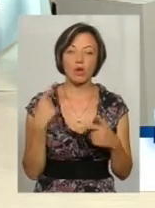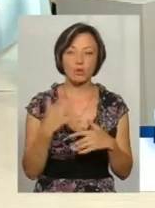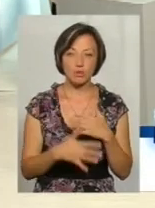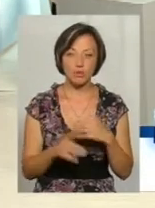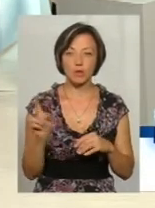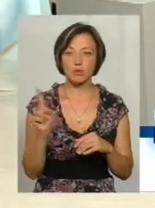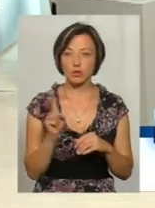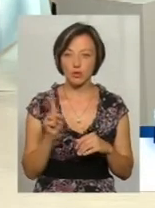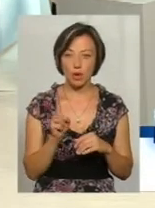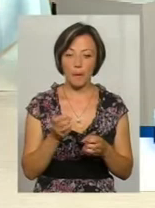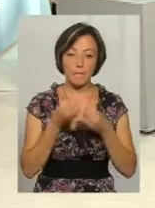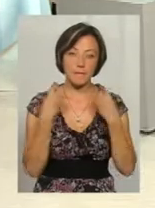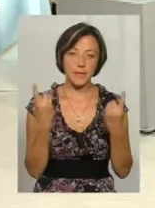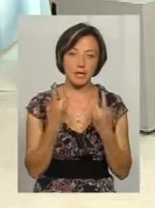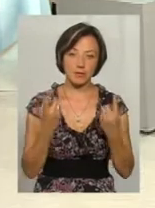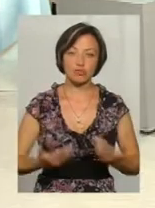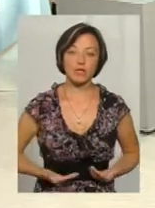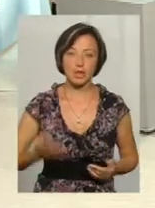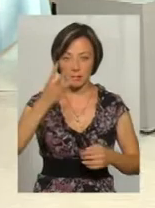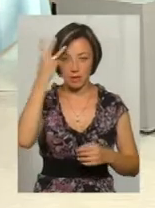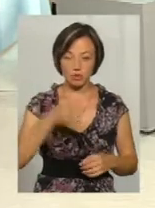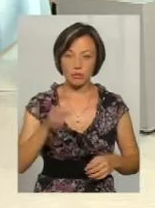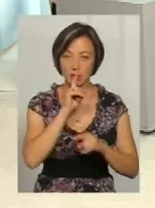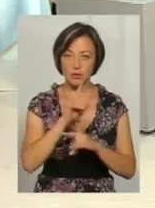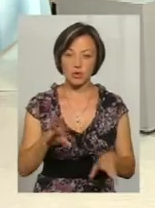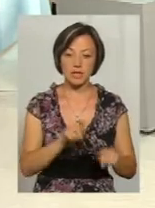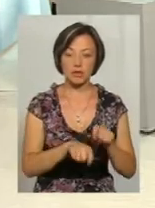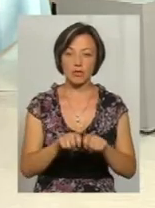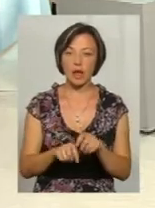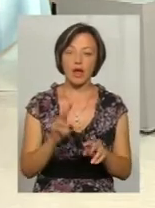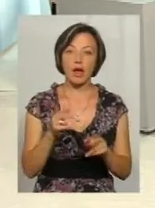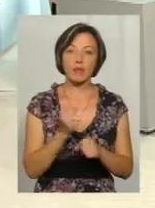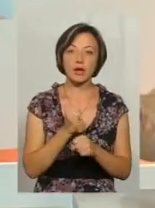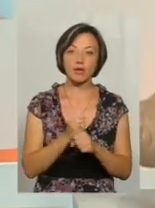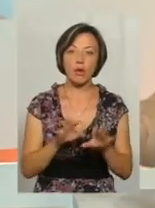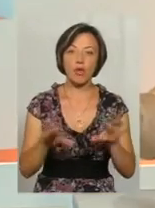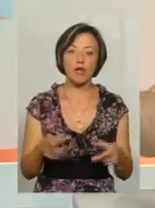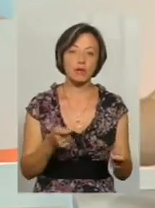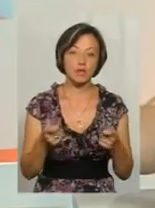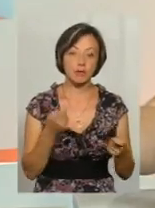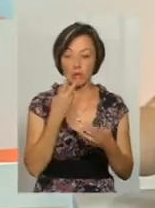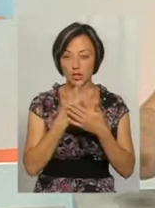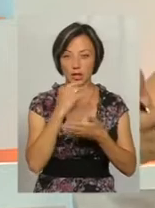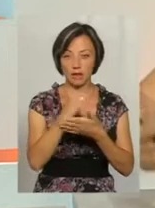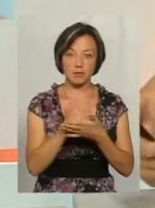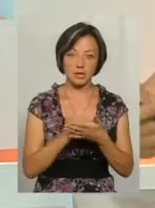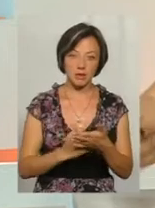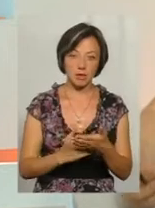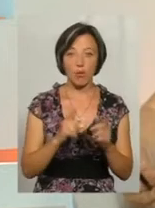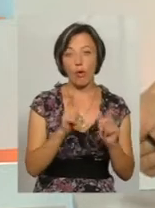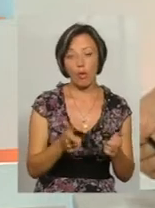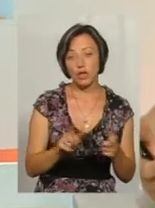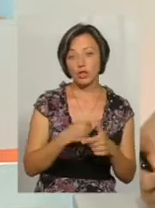що пересічний житель Хмельницької області не буде слідкувати, як працює голова адміністрації. Але він може почитати там цей рейтинг, погодитись з ним